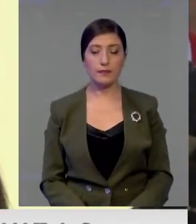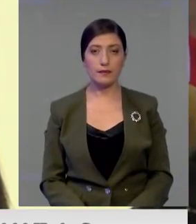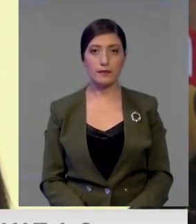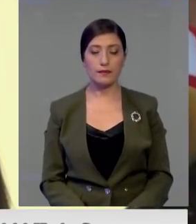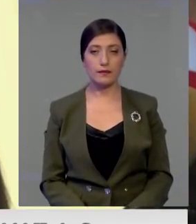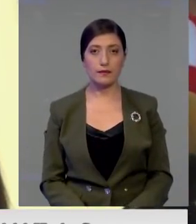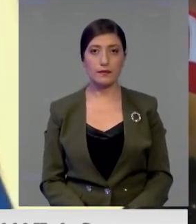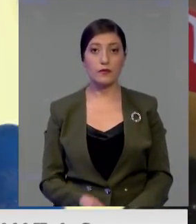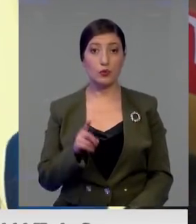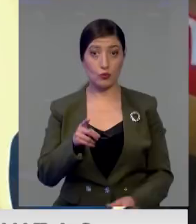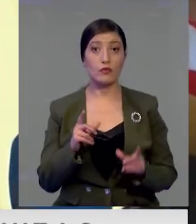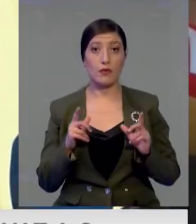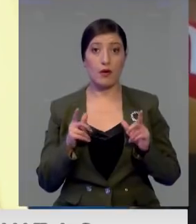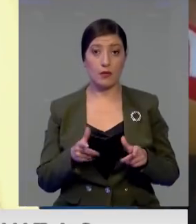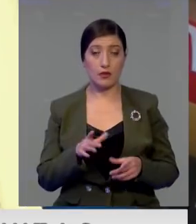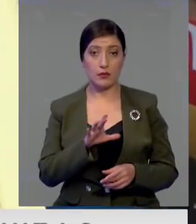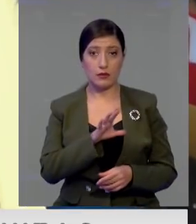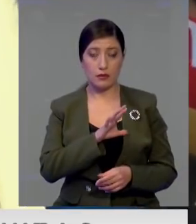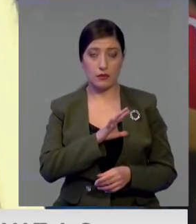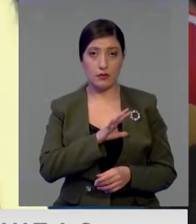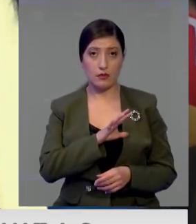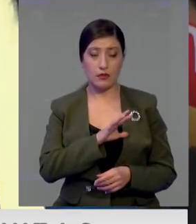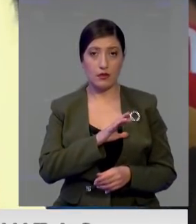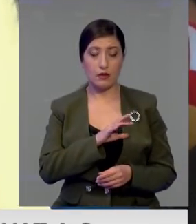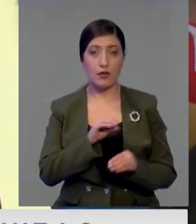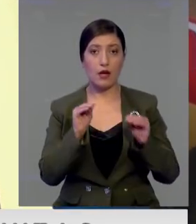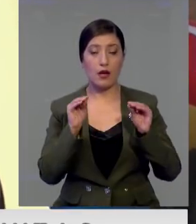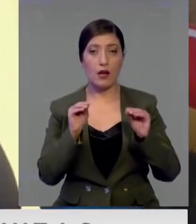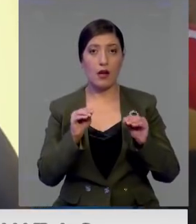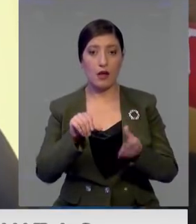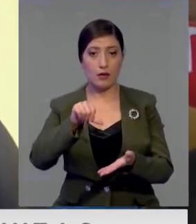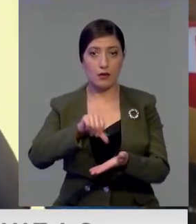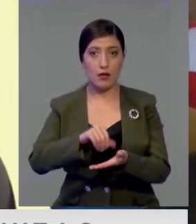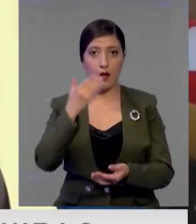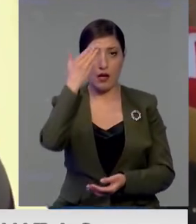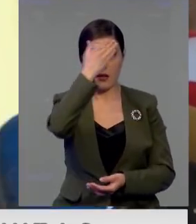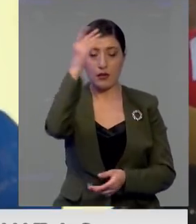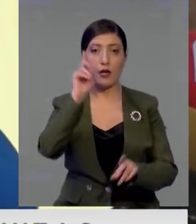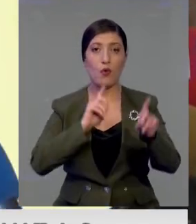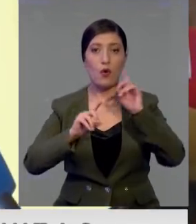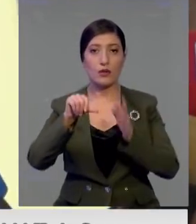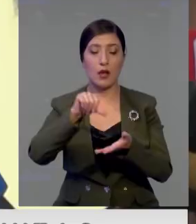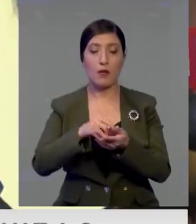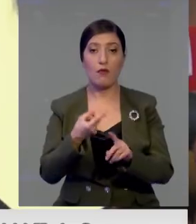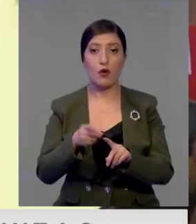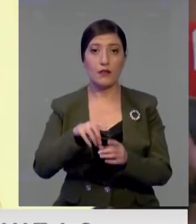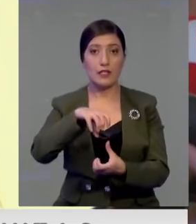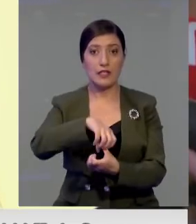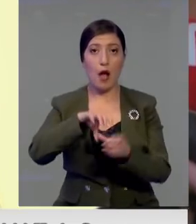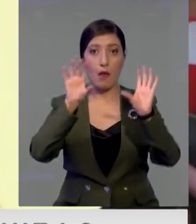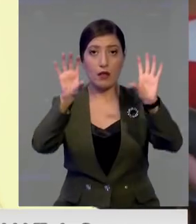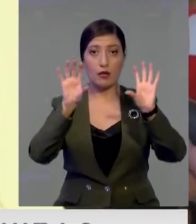գործի առավելագույնս էֆեկտիվ։ Այսինքն դուք համաձայնվել եք անիմաստ կառույցի անդամագրվել, որովհետեւ դա սահմանադրության պահանջն է, հա՞։